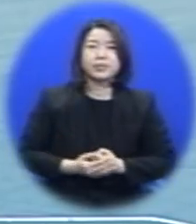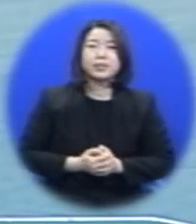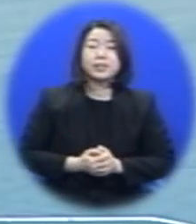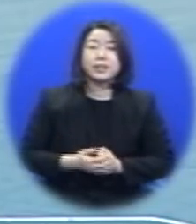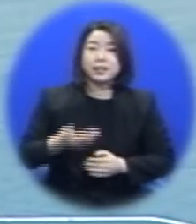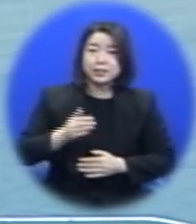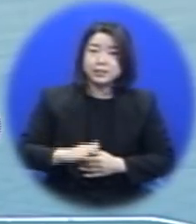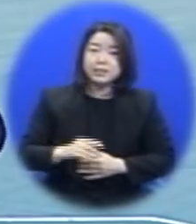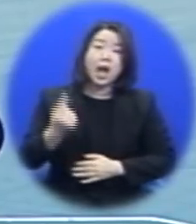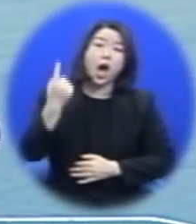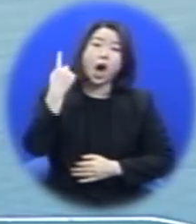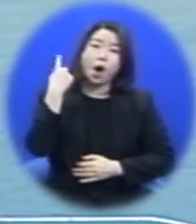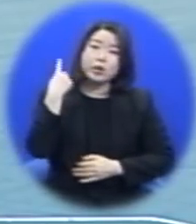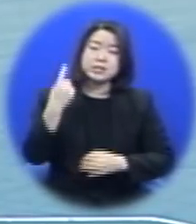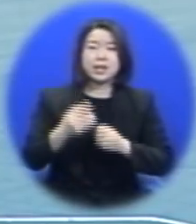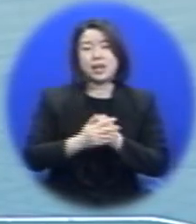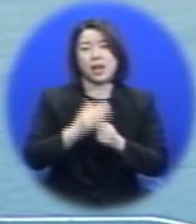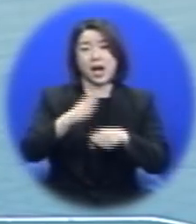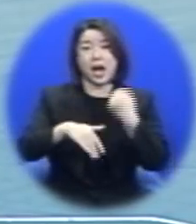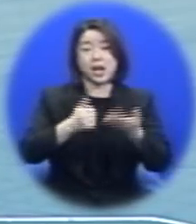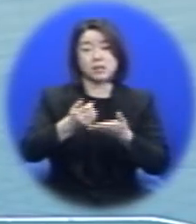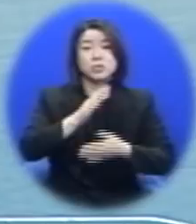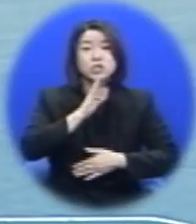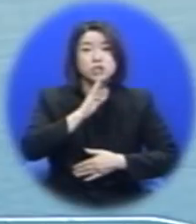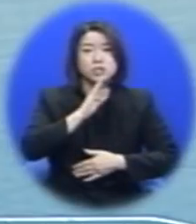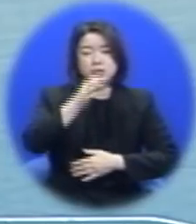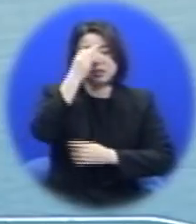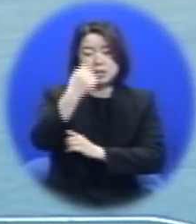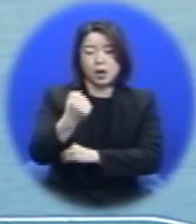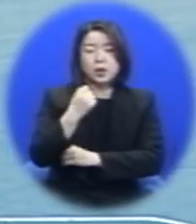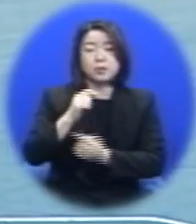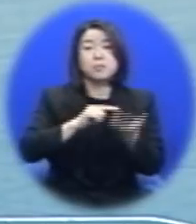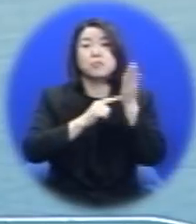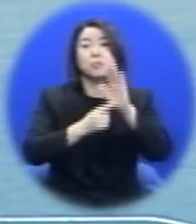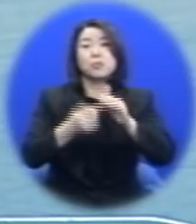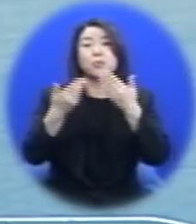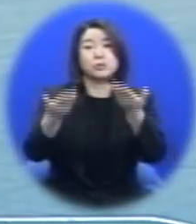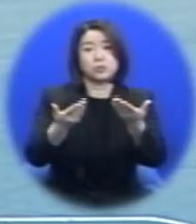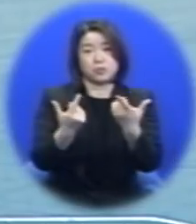근데 어제 하나님이 진짜 실력을 보여주신 것 같았어요.